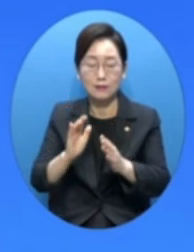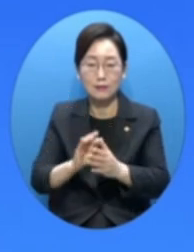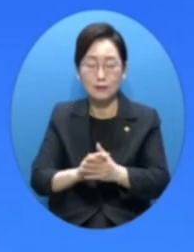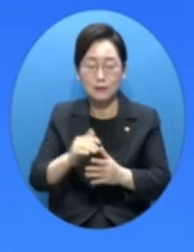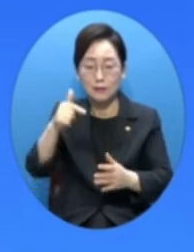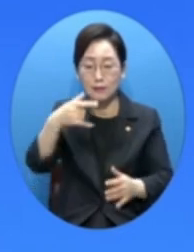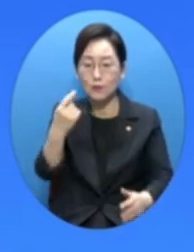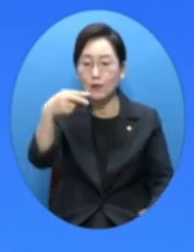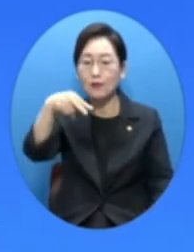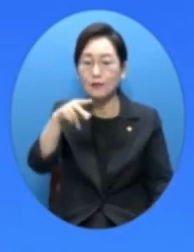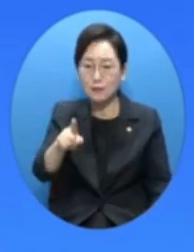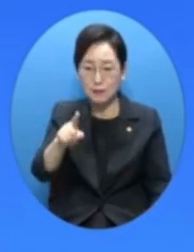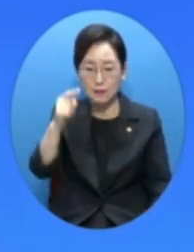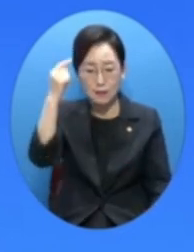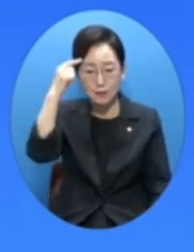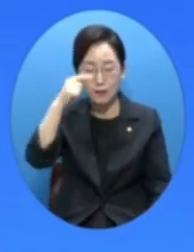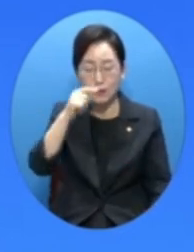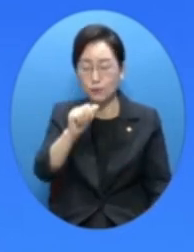뇌사 상태로